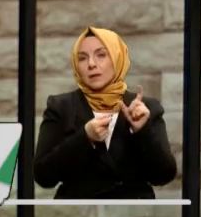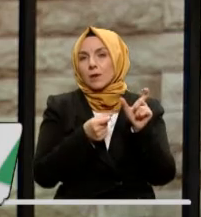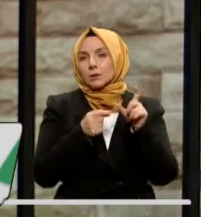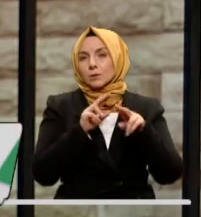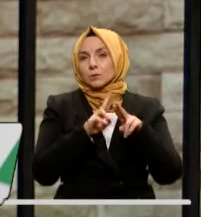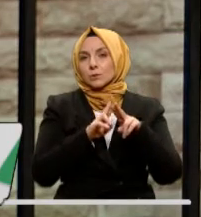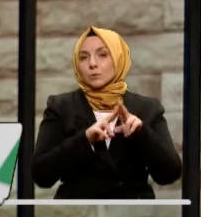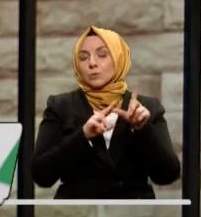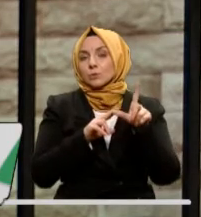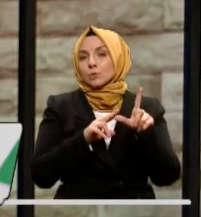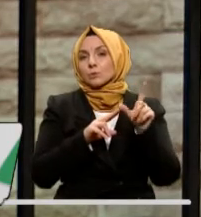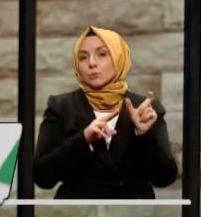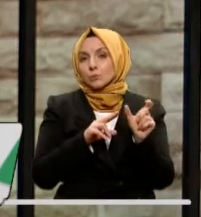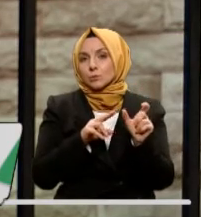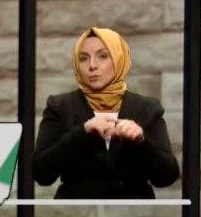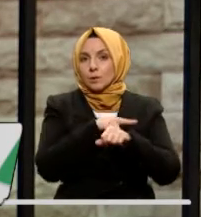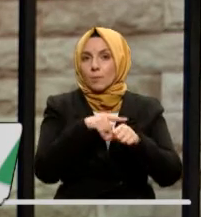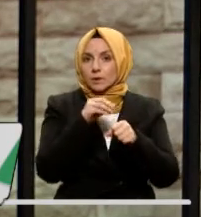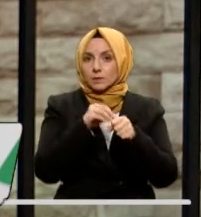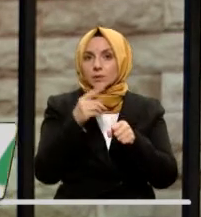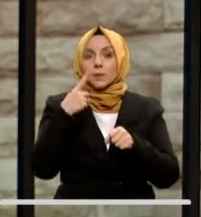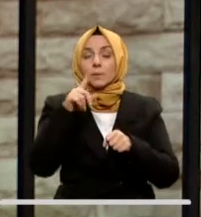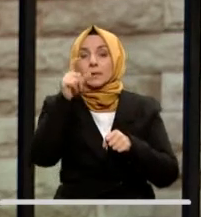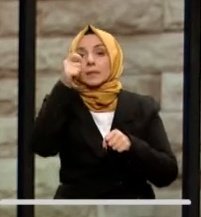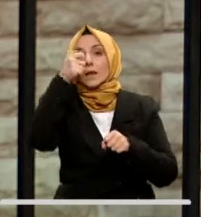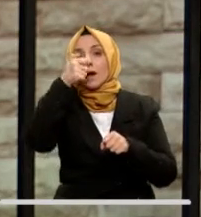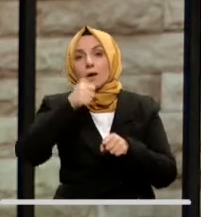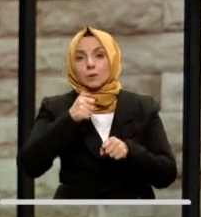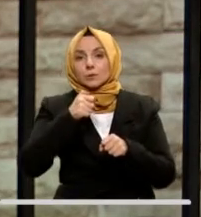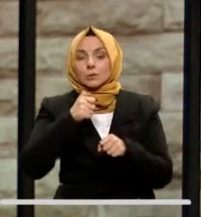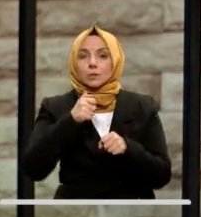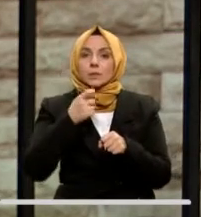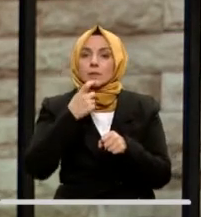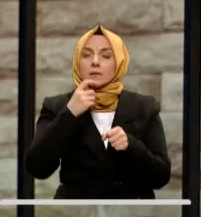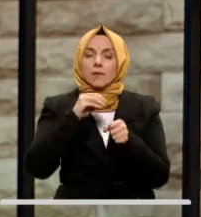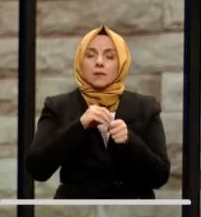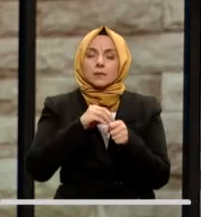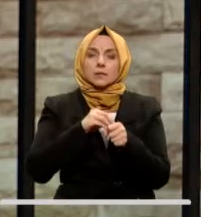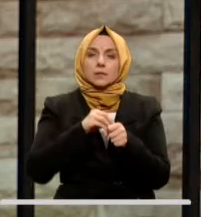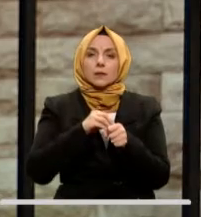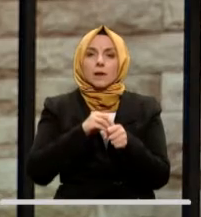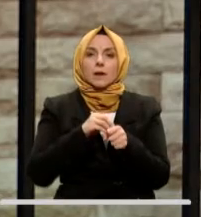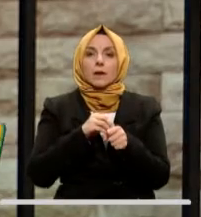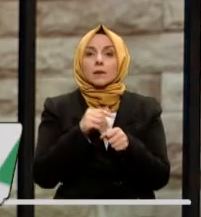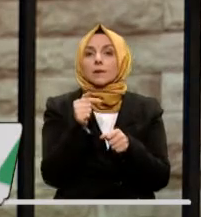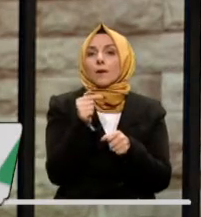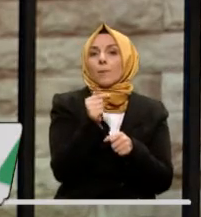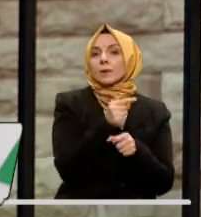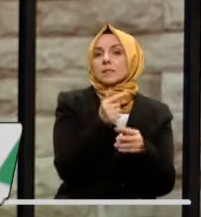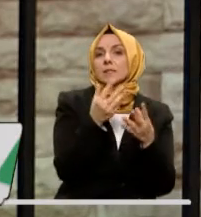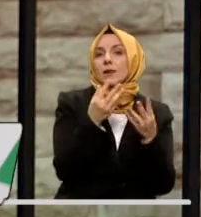Saki 1600'lü yıllara gelinceye kadar 1600'lü yıllarda işte Batı ile olan ticaretimizin artması ve